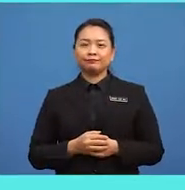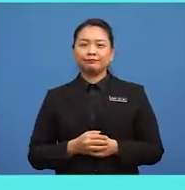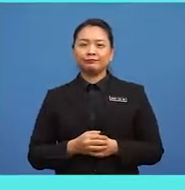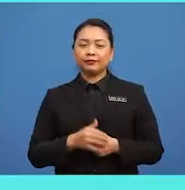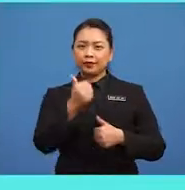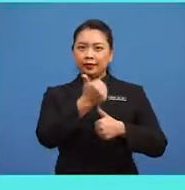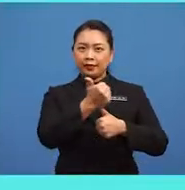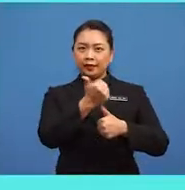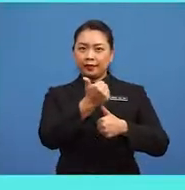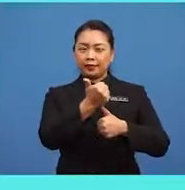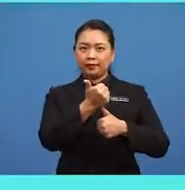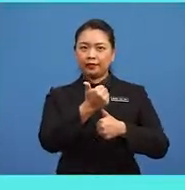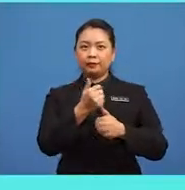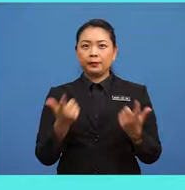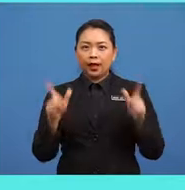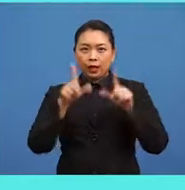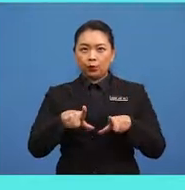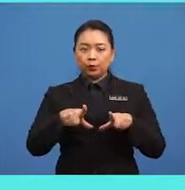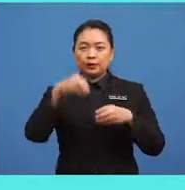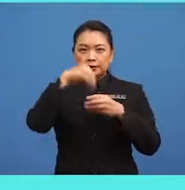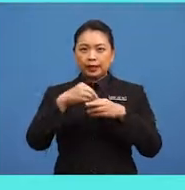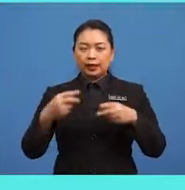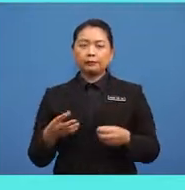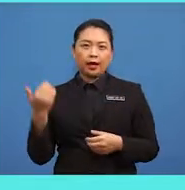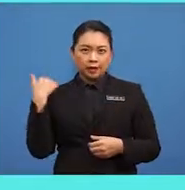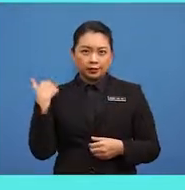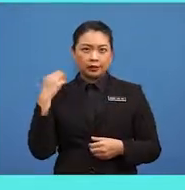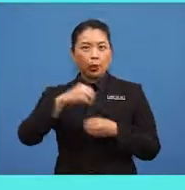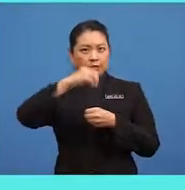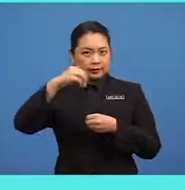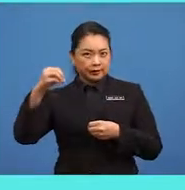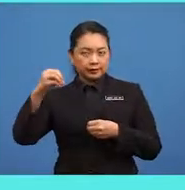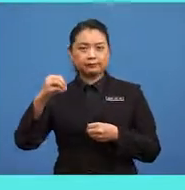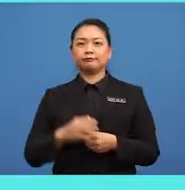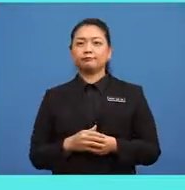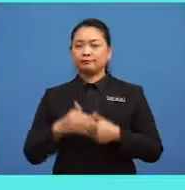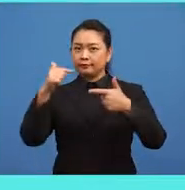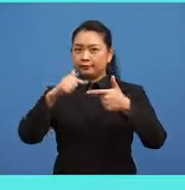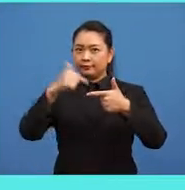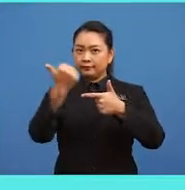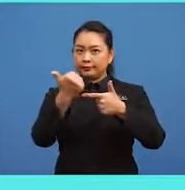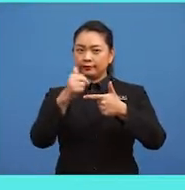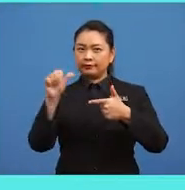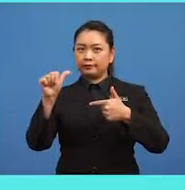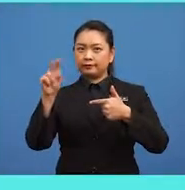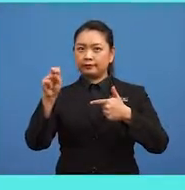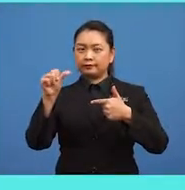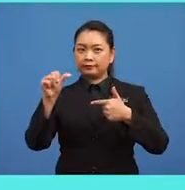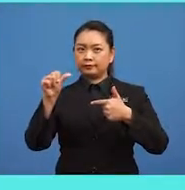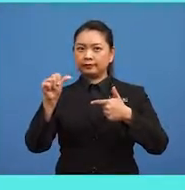Respirasi aerob berlaku dalam kehadiran oksigen, manakala respirasi